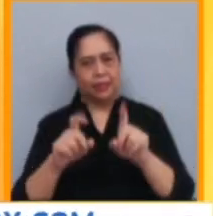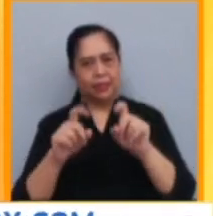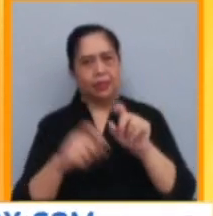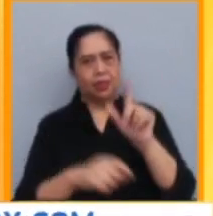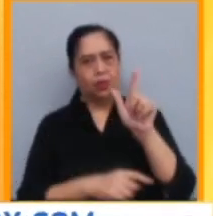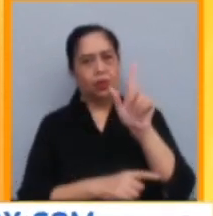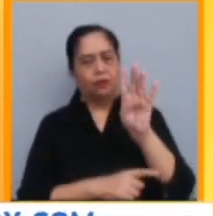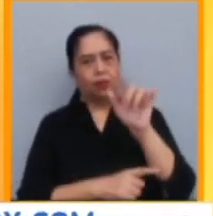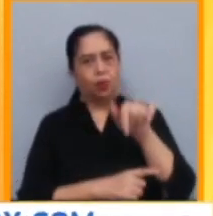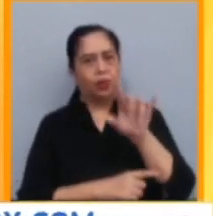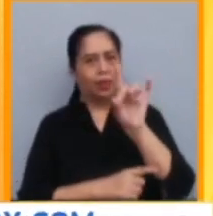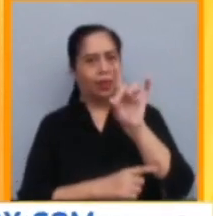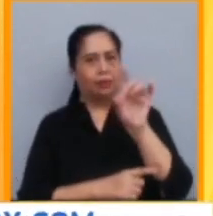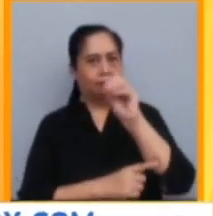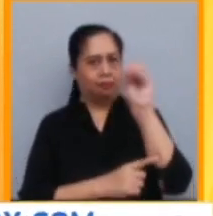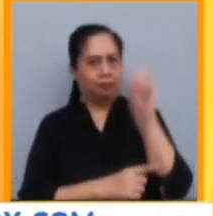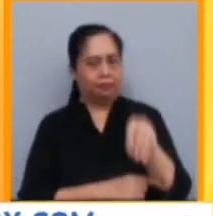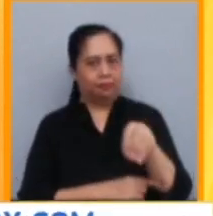24.8%.